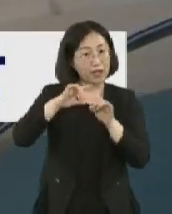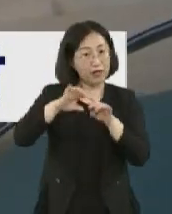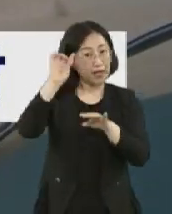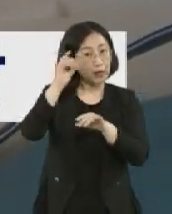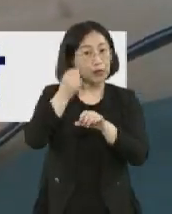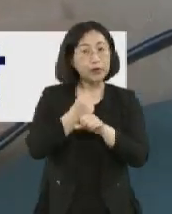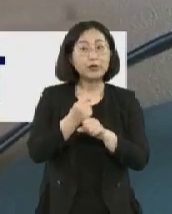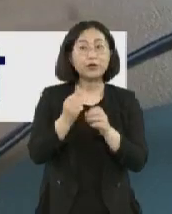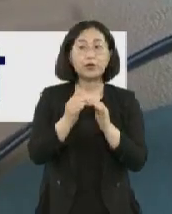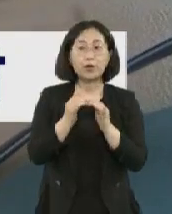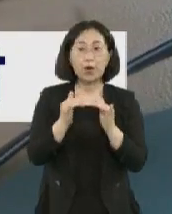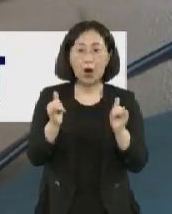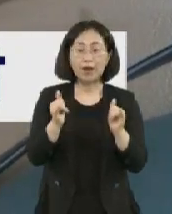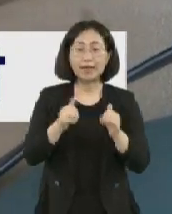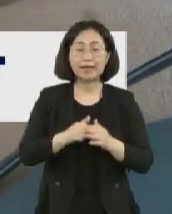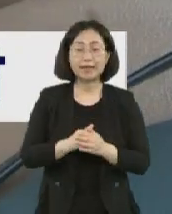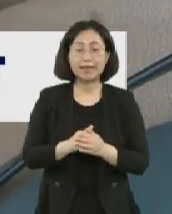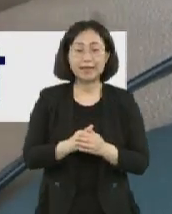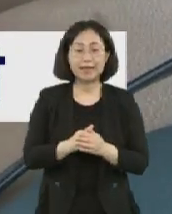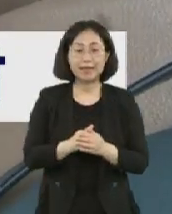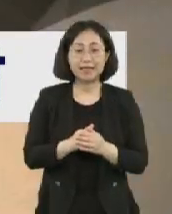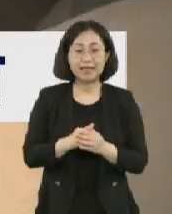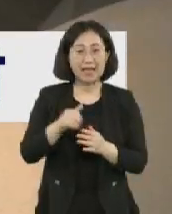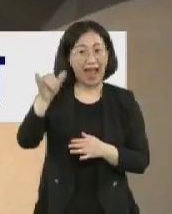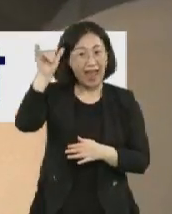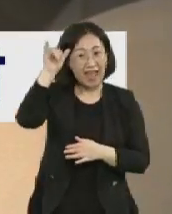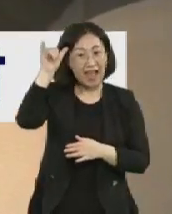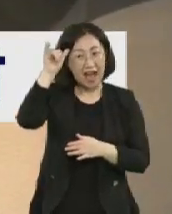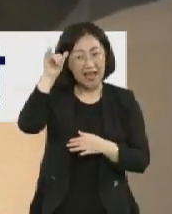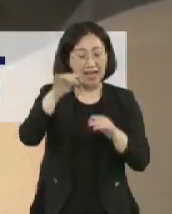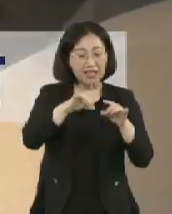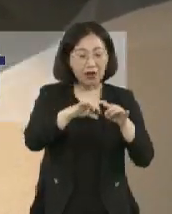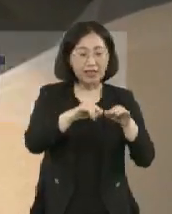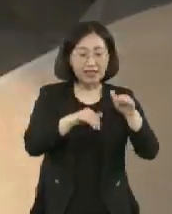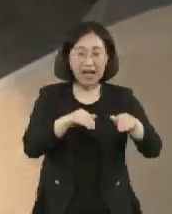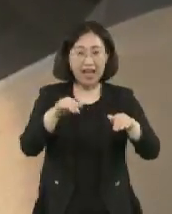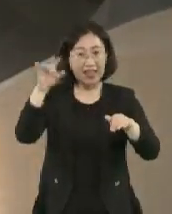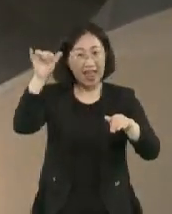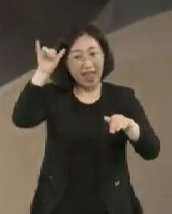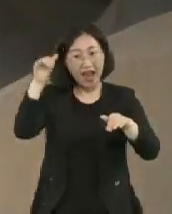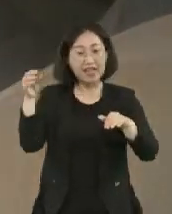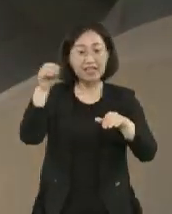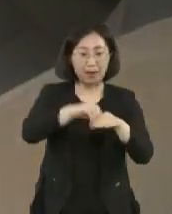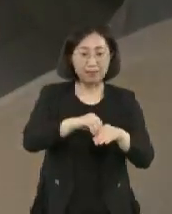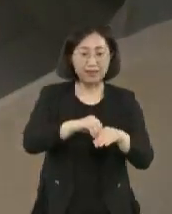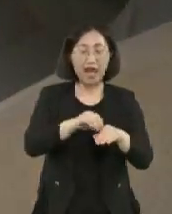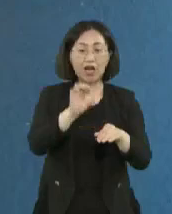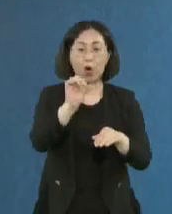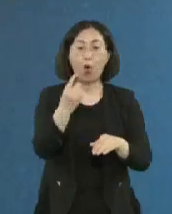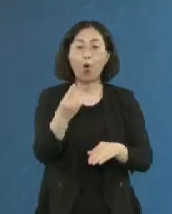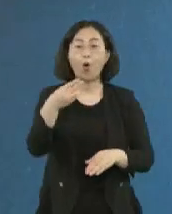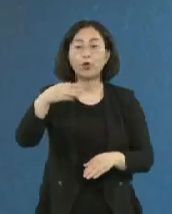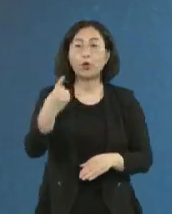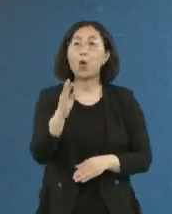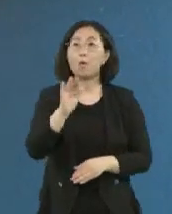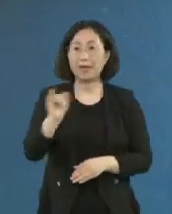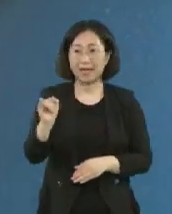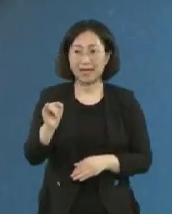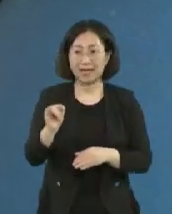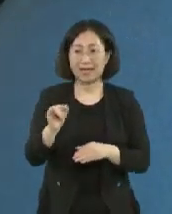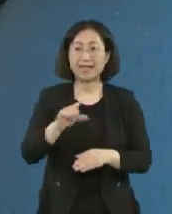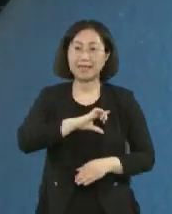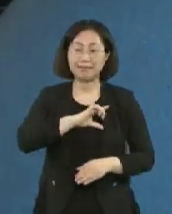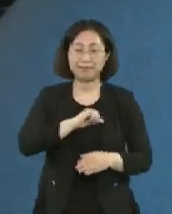전자통신연구원이 중소기업 전기차에 인공지능을 탑재해 만든 자율주행차 오토비에는 운전석은 물론